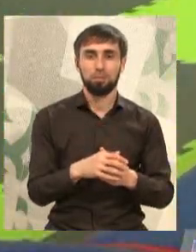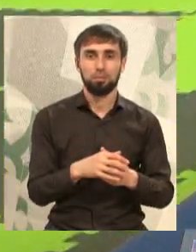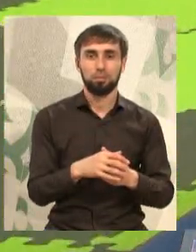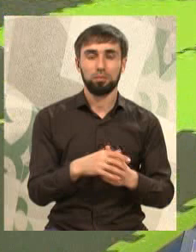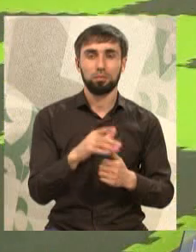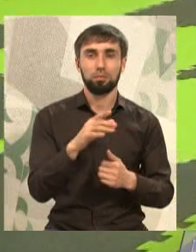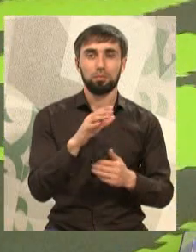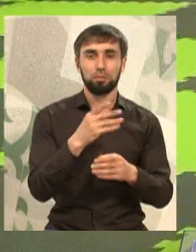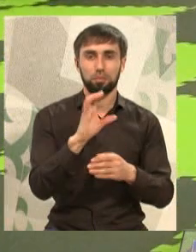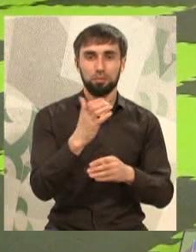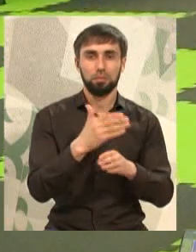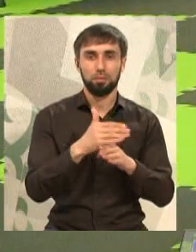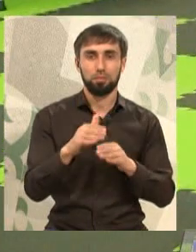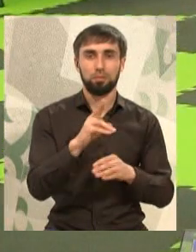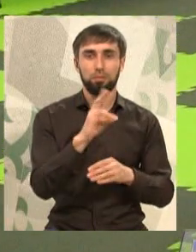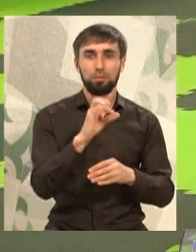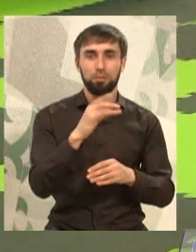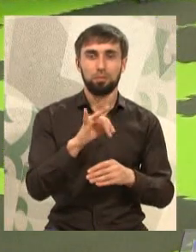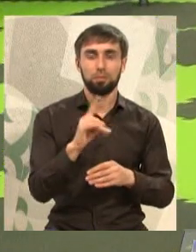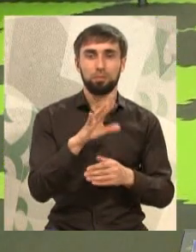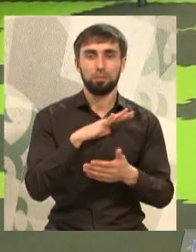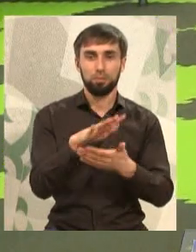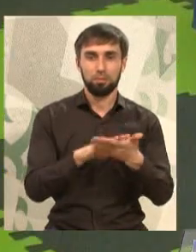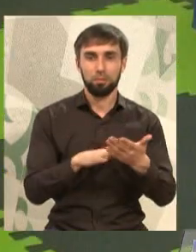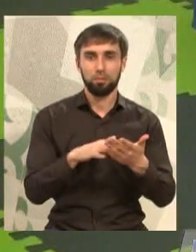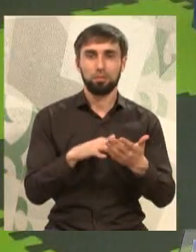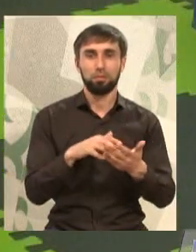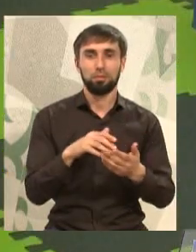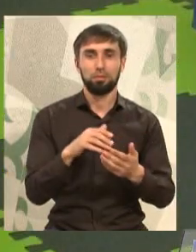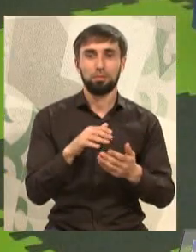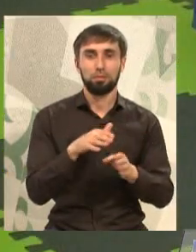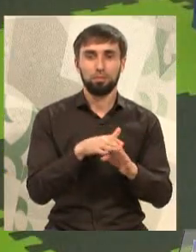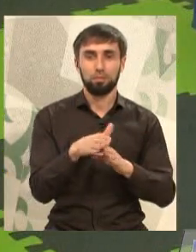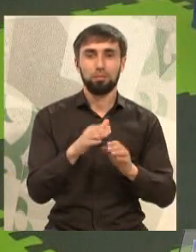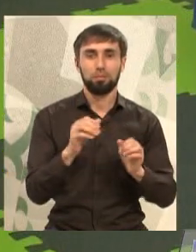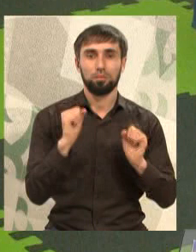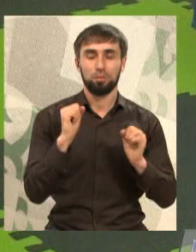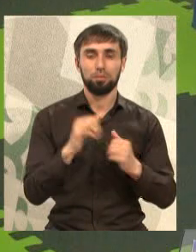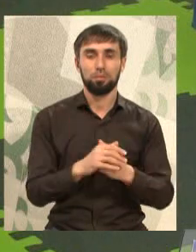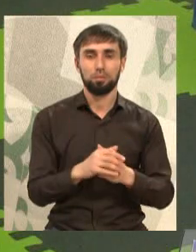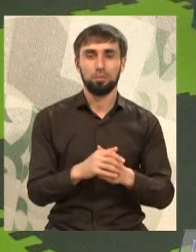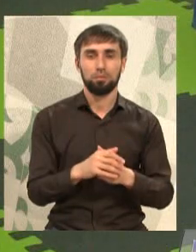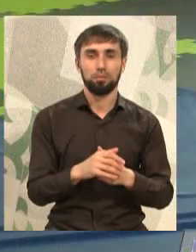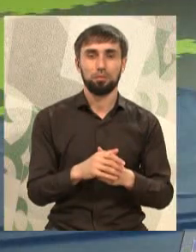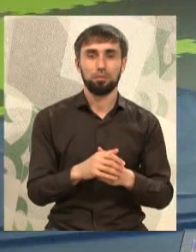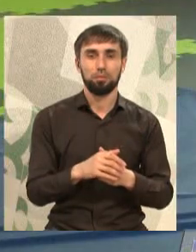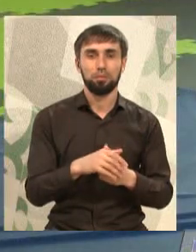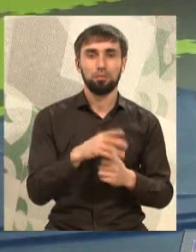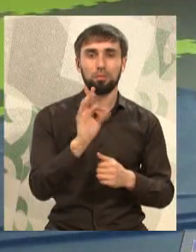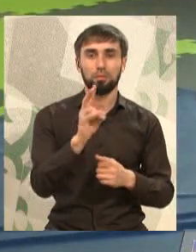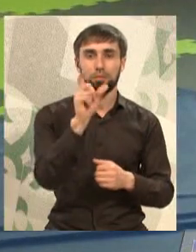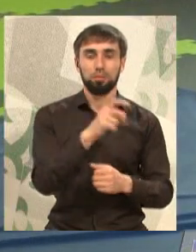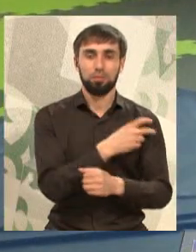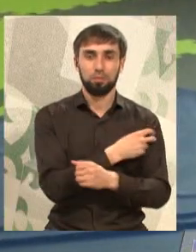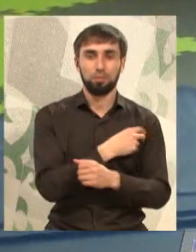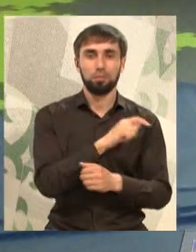кисти для дальнейших выполнения упражнений. Это боботерапия. Ее проводит квалифицированный врач, который